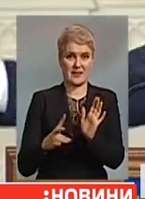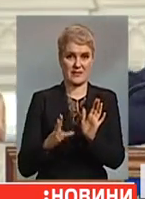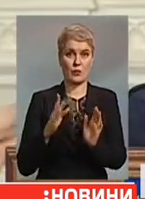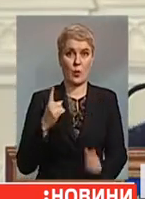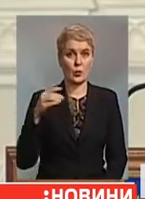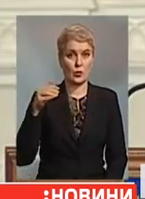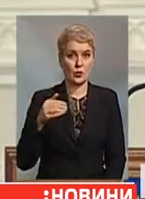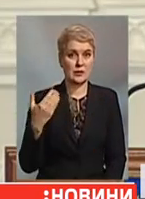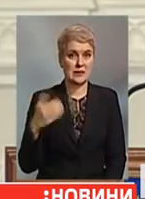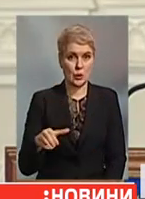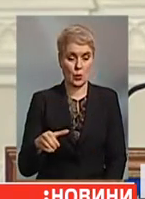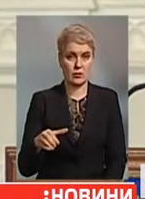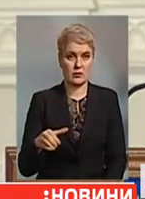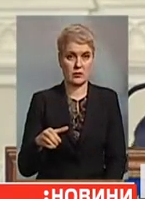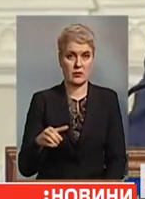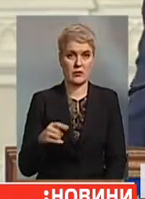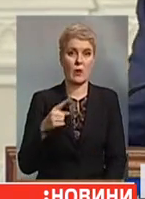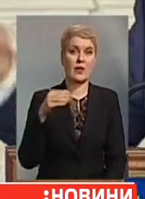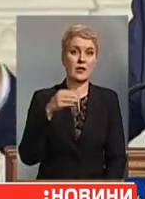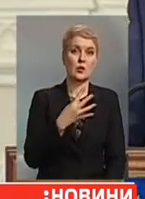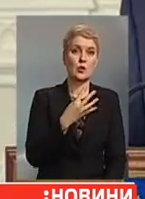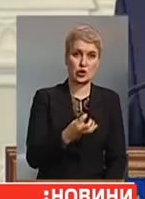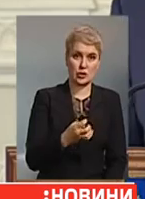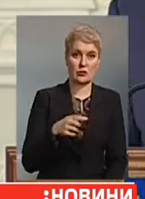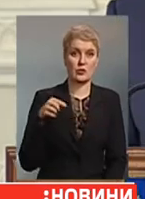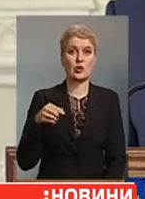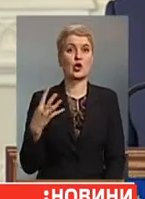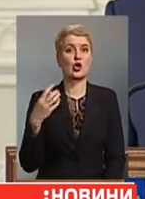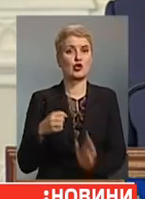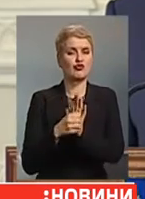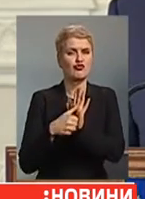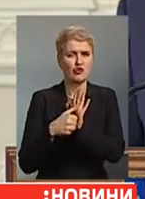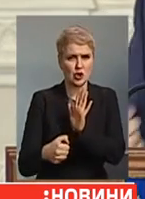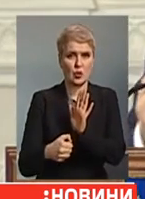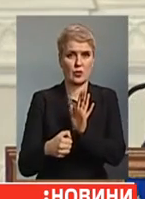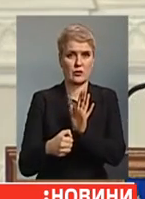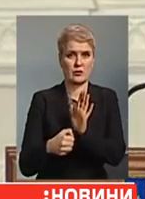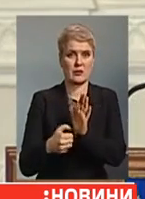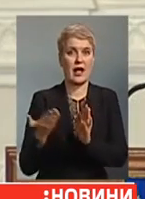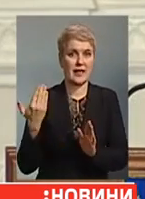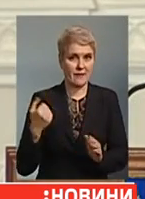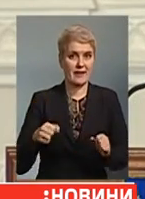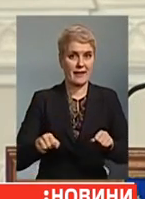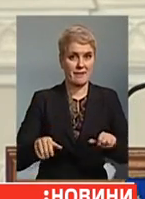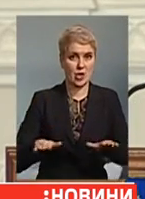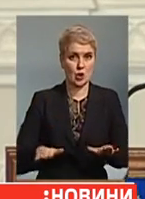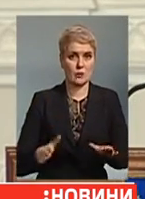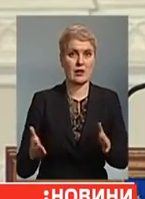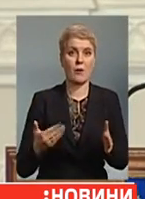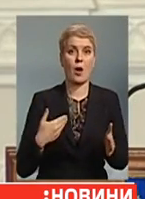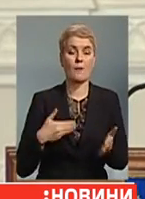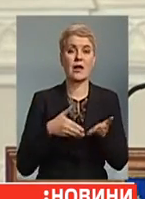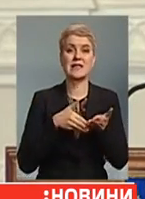буде 1100. І 1400, і 1600 відповідно. Давайте будемо вирішувати. Або ми